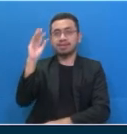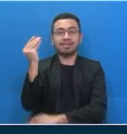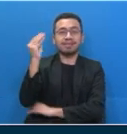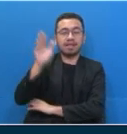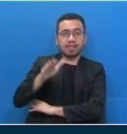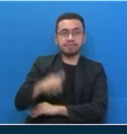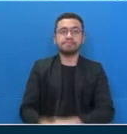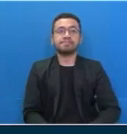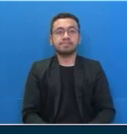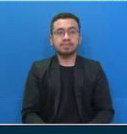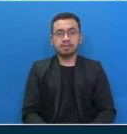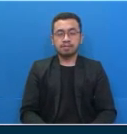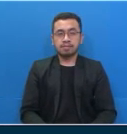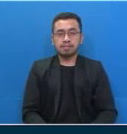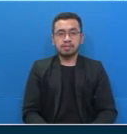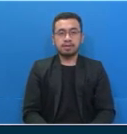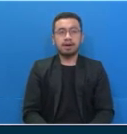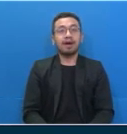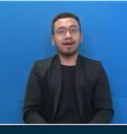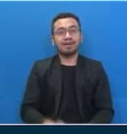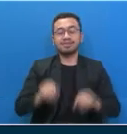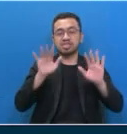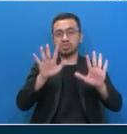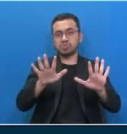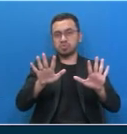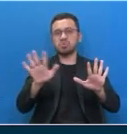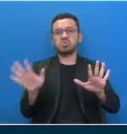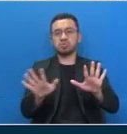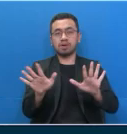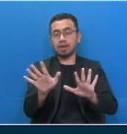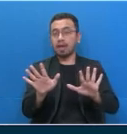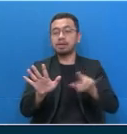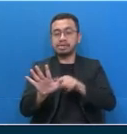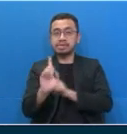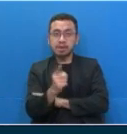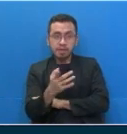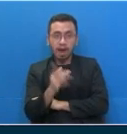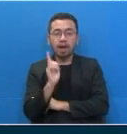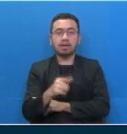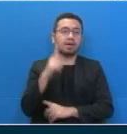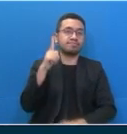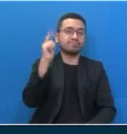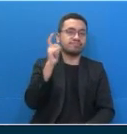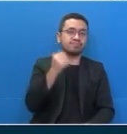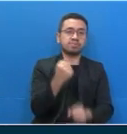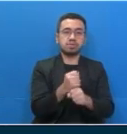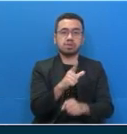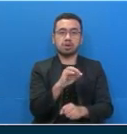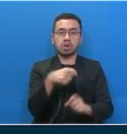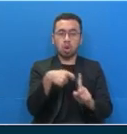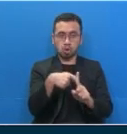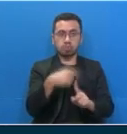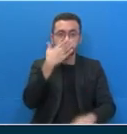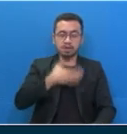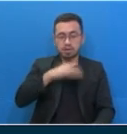ini teridentifikasi berasal dari senjata api tipe Glock 17 milik Richard Eliezer dan juga 2 selongsong